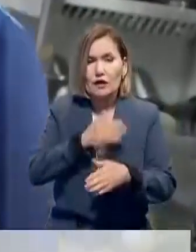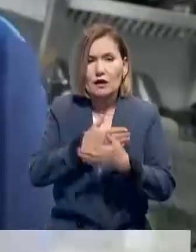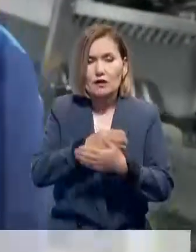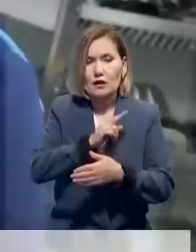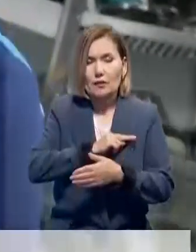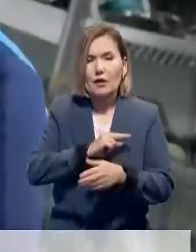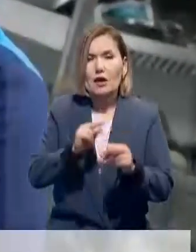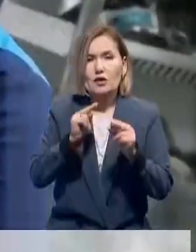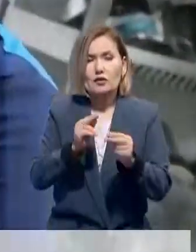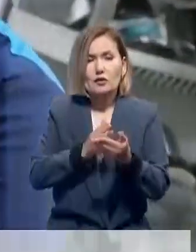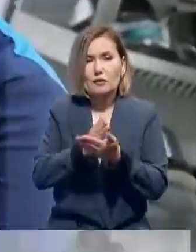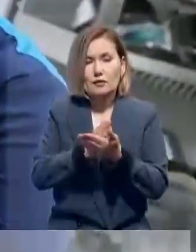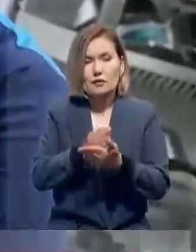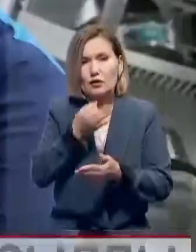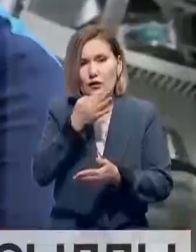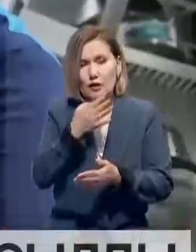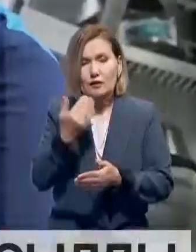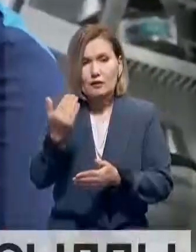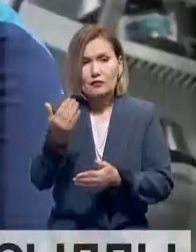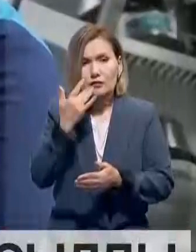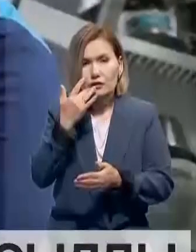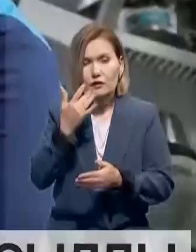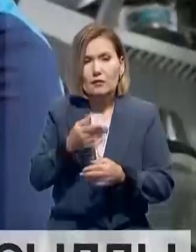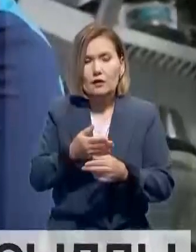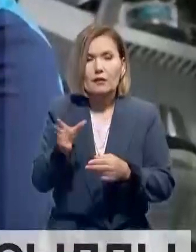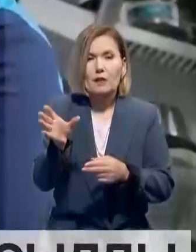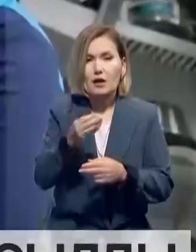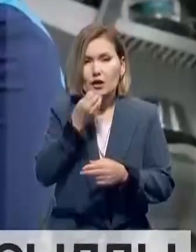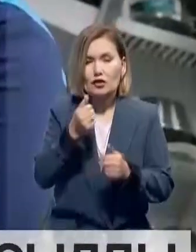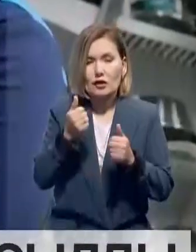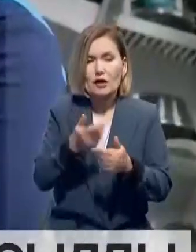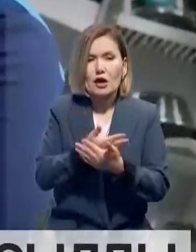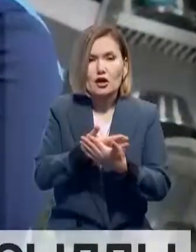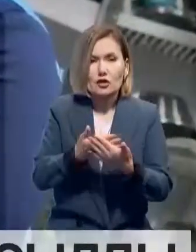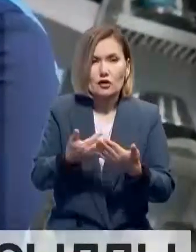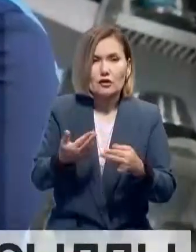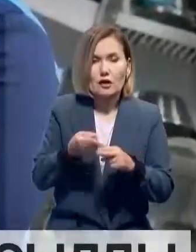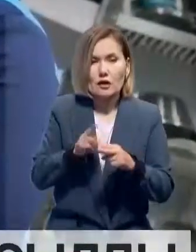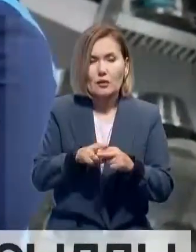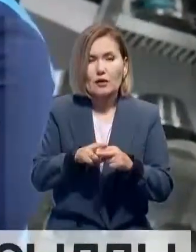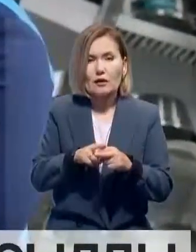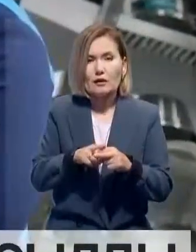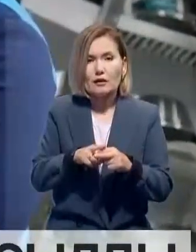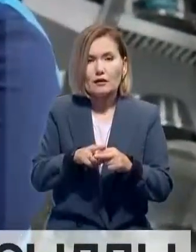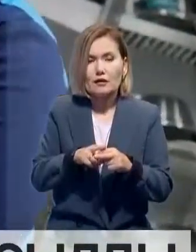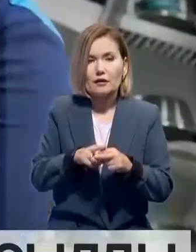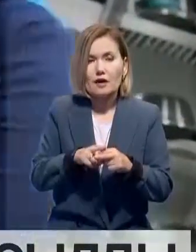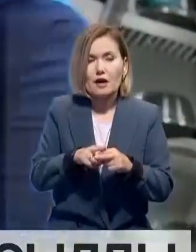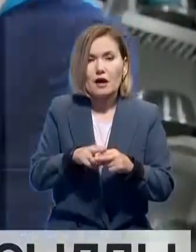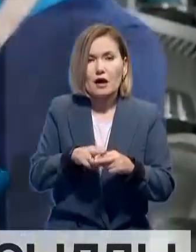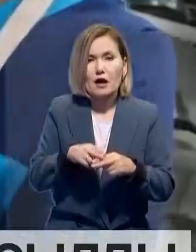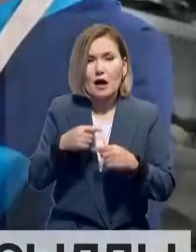ашық. Жұмысымыз ұмайды өзімізге. Бары жақсы, неше түрлі жанадан салаға